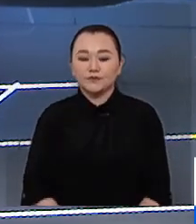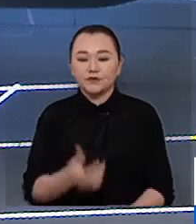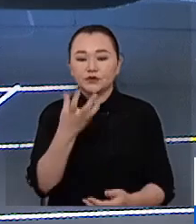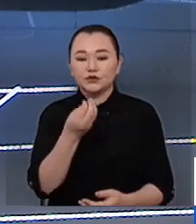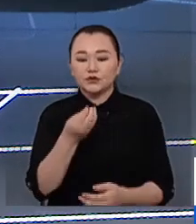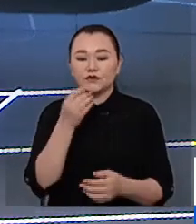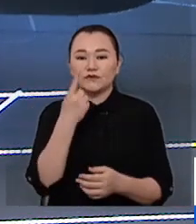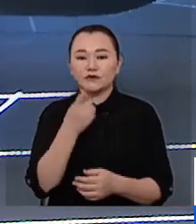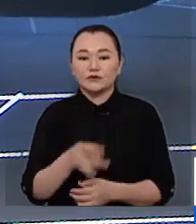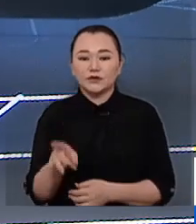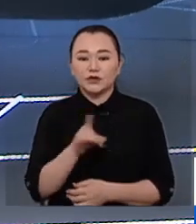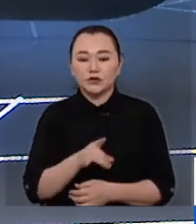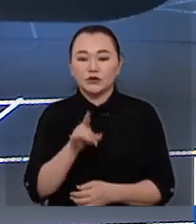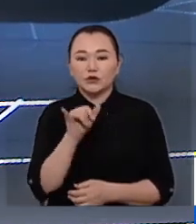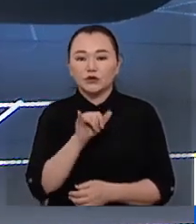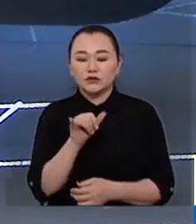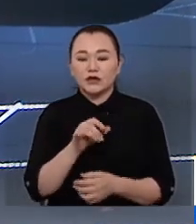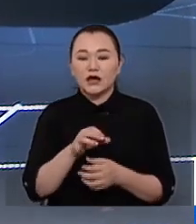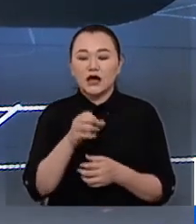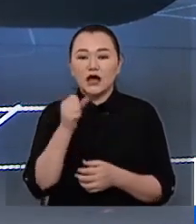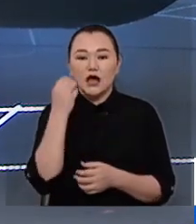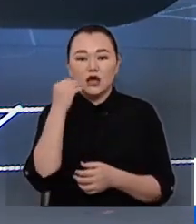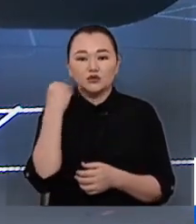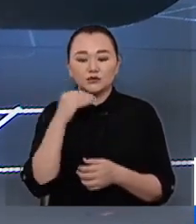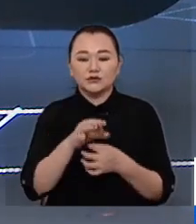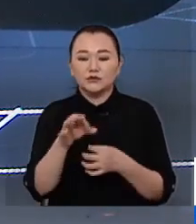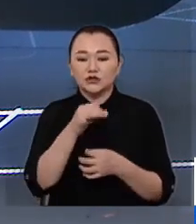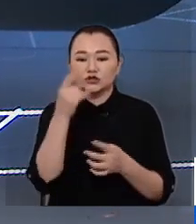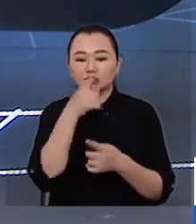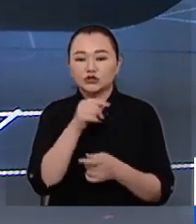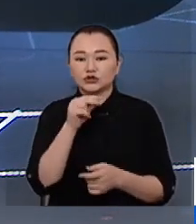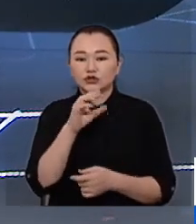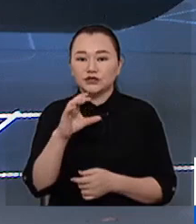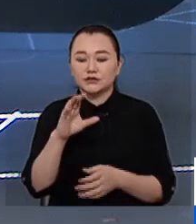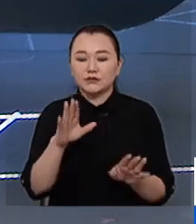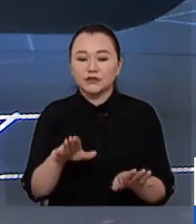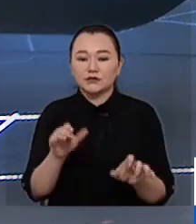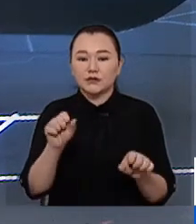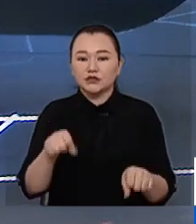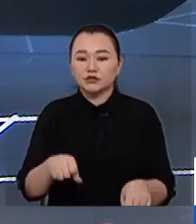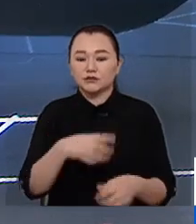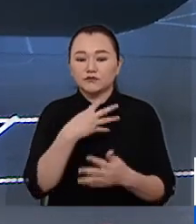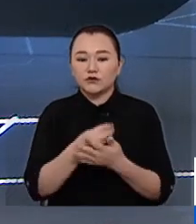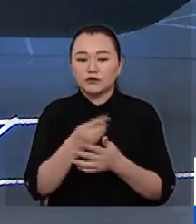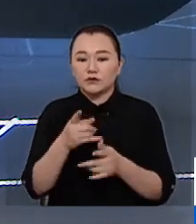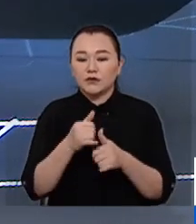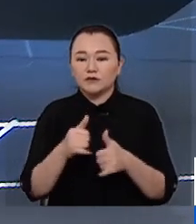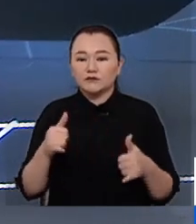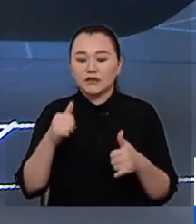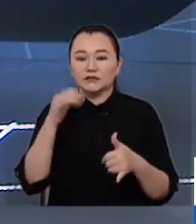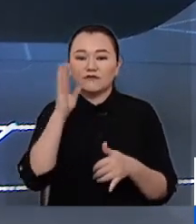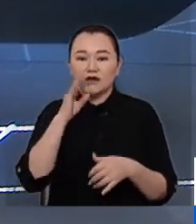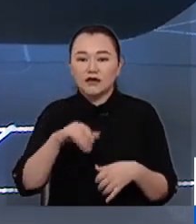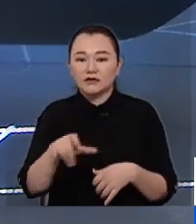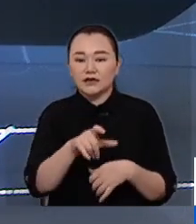Еще в одном районе Уилском Актюбинской области объявили режим ЧС местного масштаба. Там разлилась река и